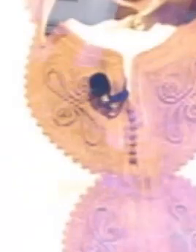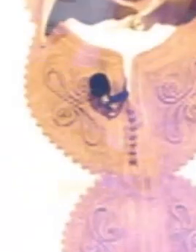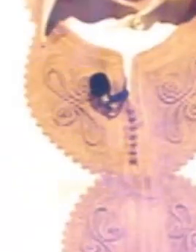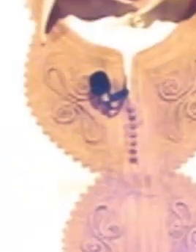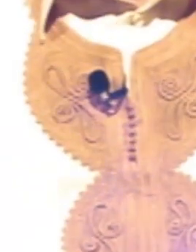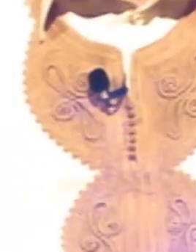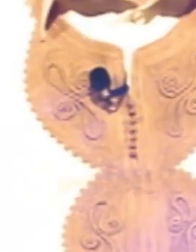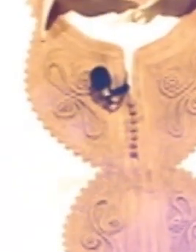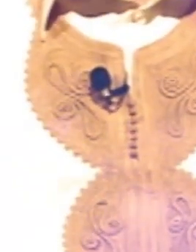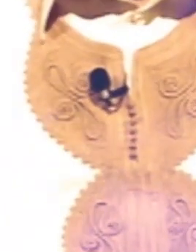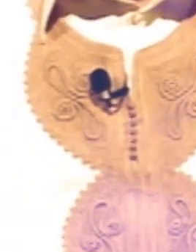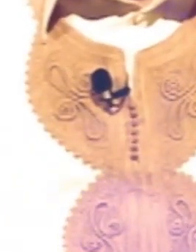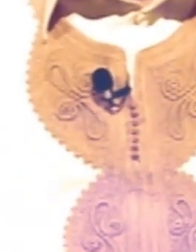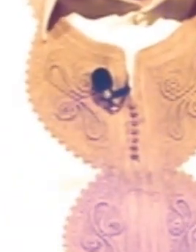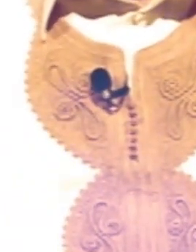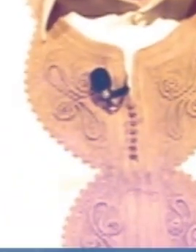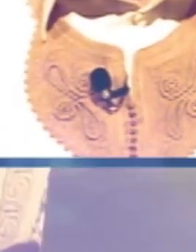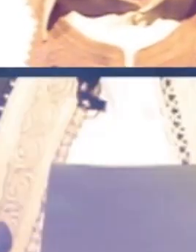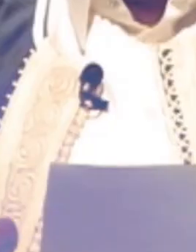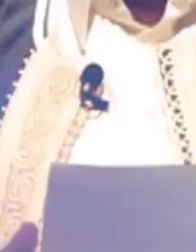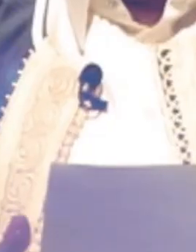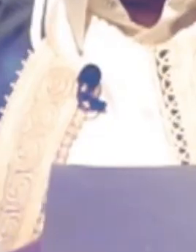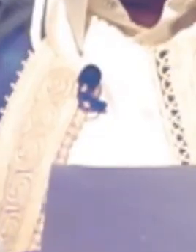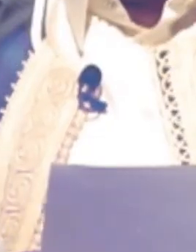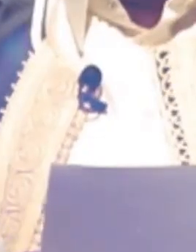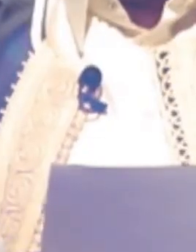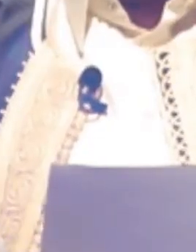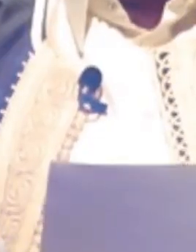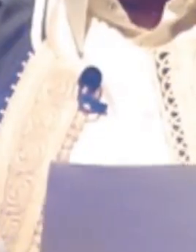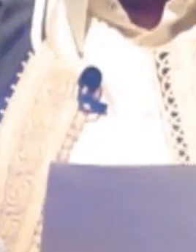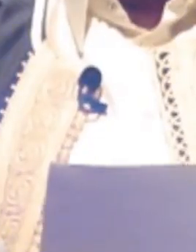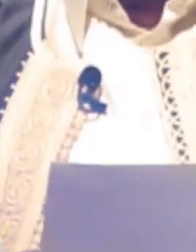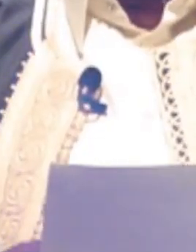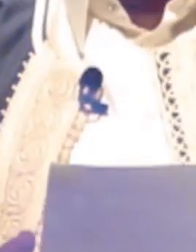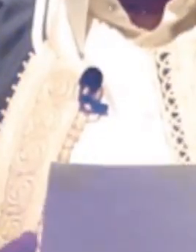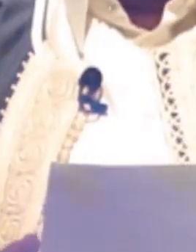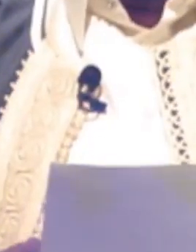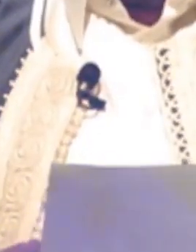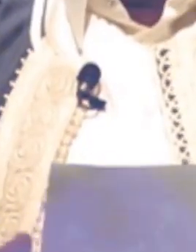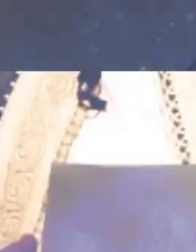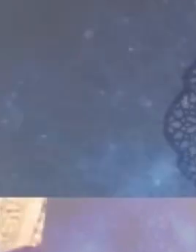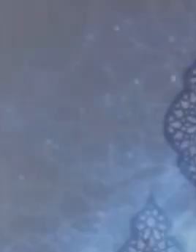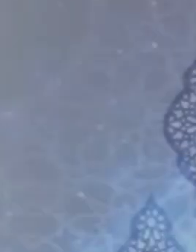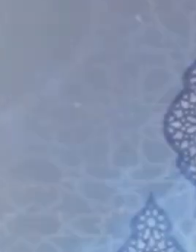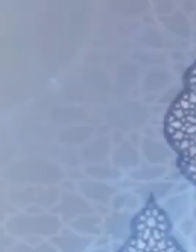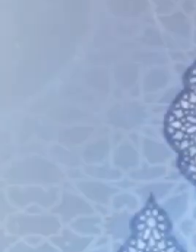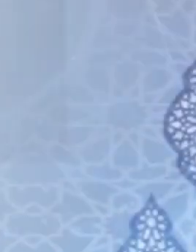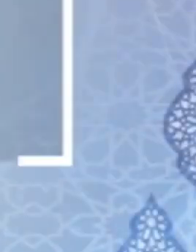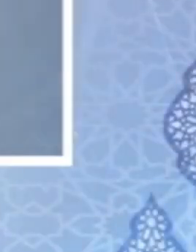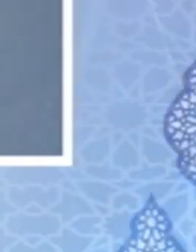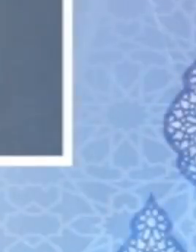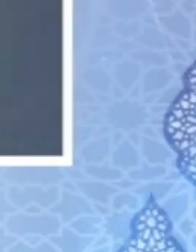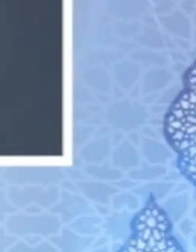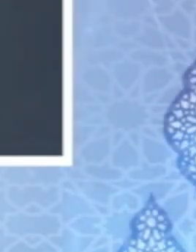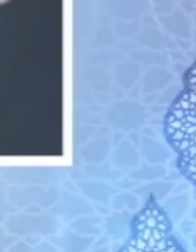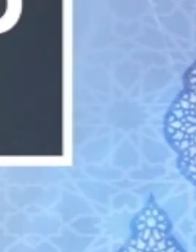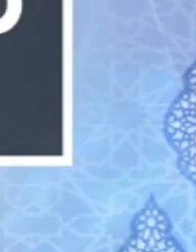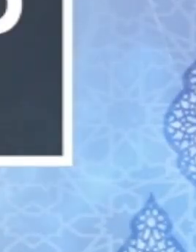نشاورهم ونأخذ من ضياهم إخاء إن أمر الناس